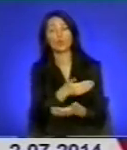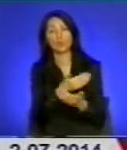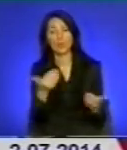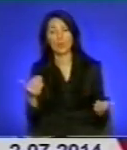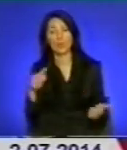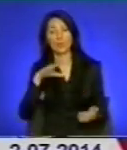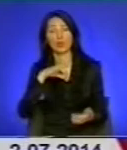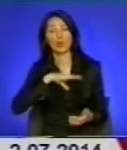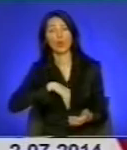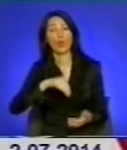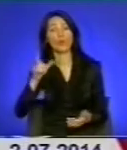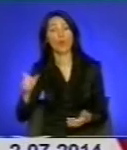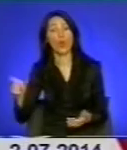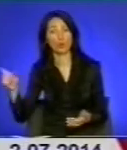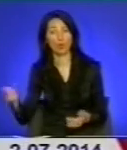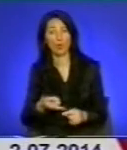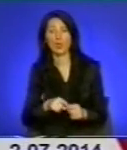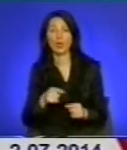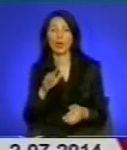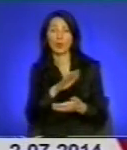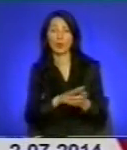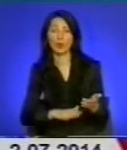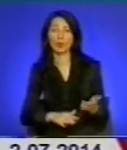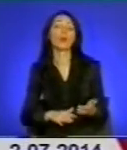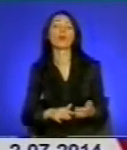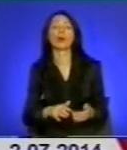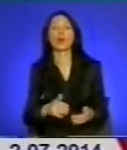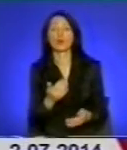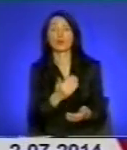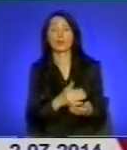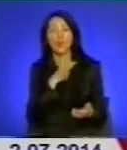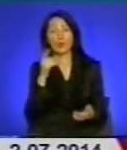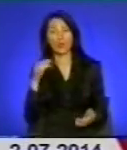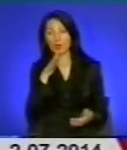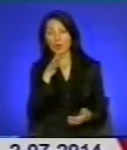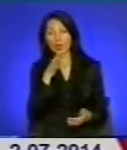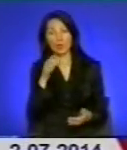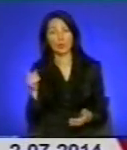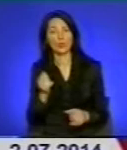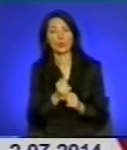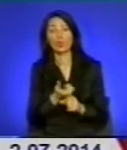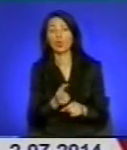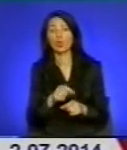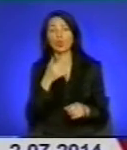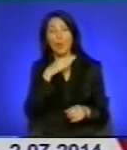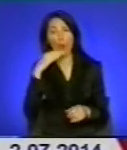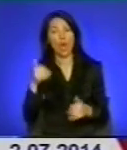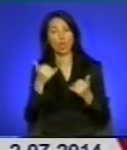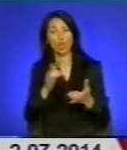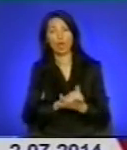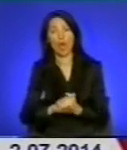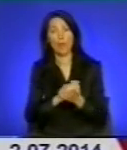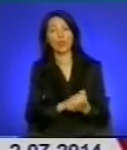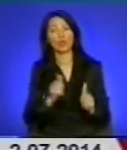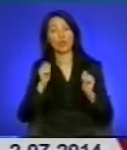духовним особам які впродовж останнього періоду часу зробили дуже багато для Миру і